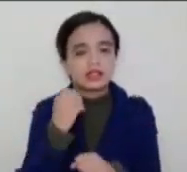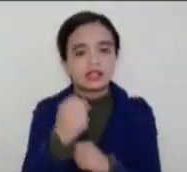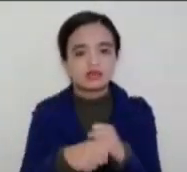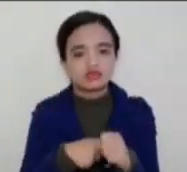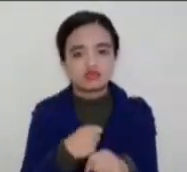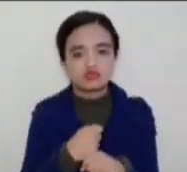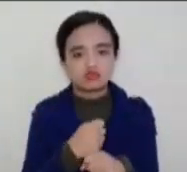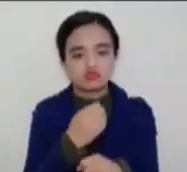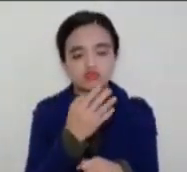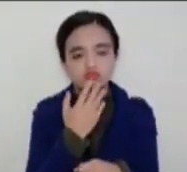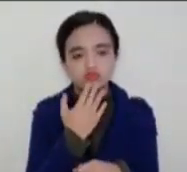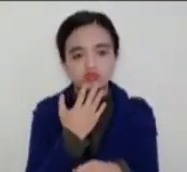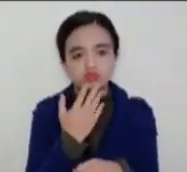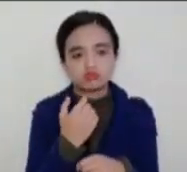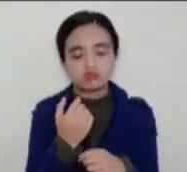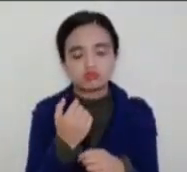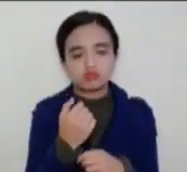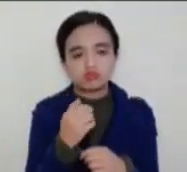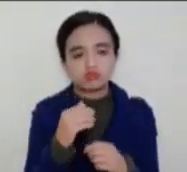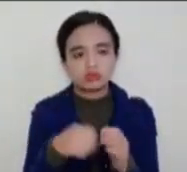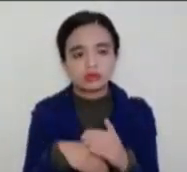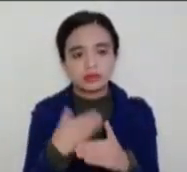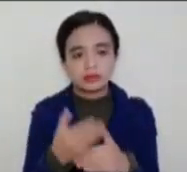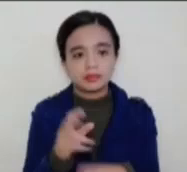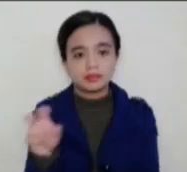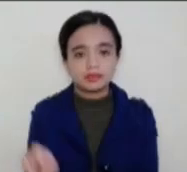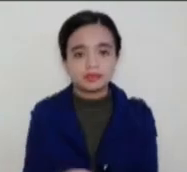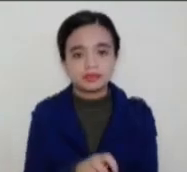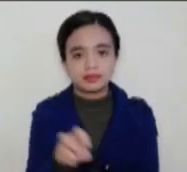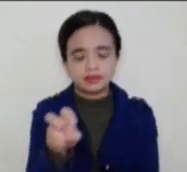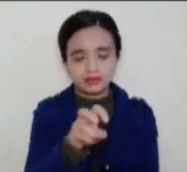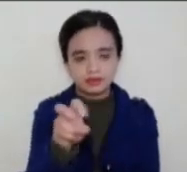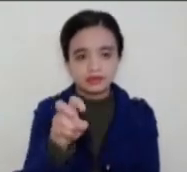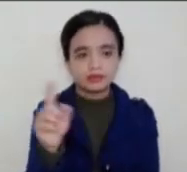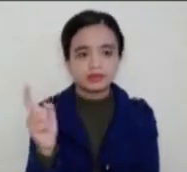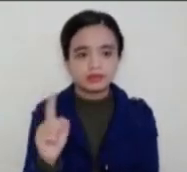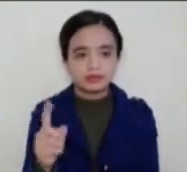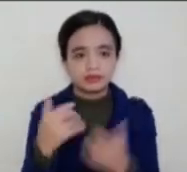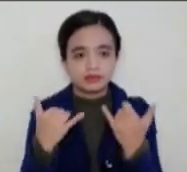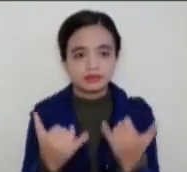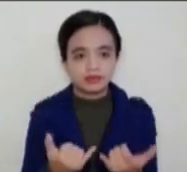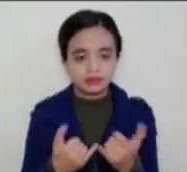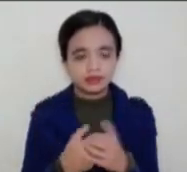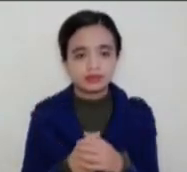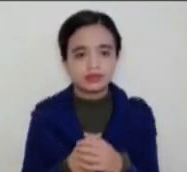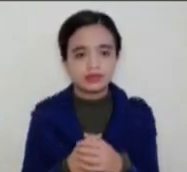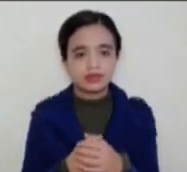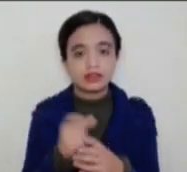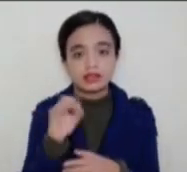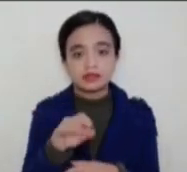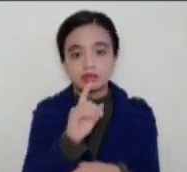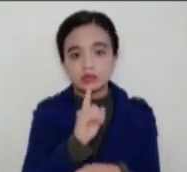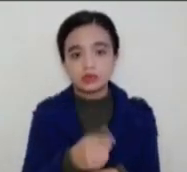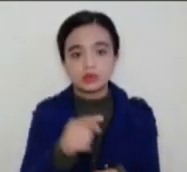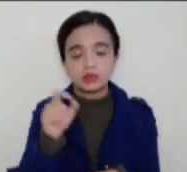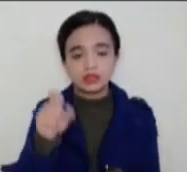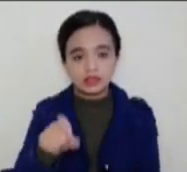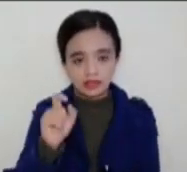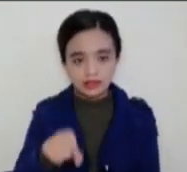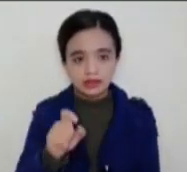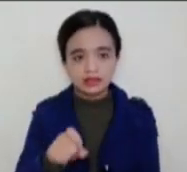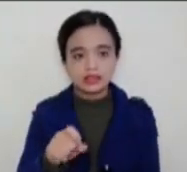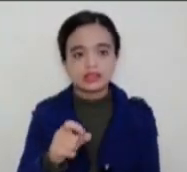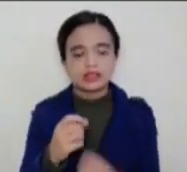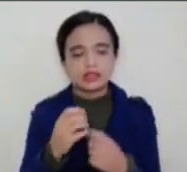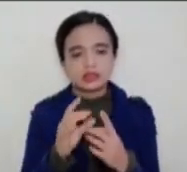tayo limitahan muna ang paglalakbay at mga romantic getaways ngayong Ghost Month. Kung talagang kinakailangan, choose safe and